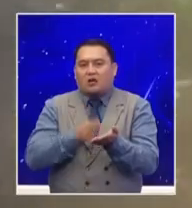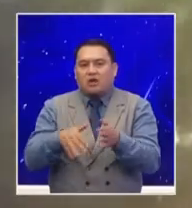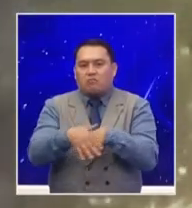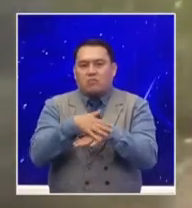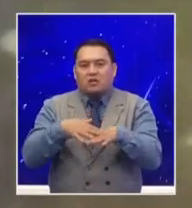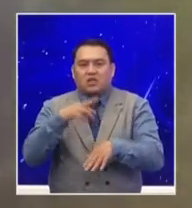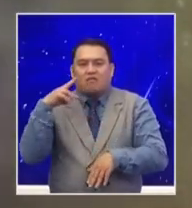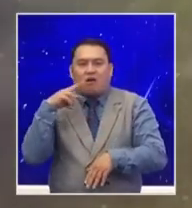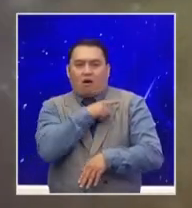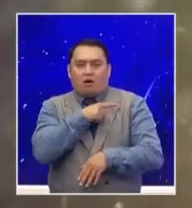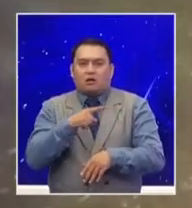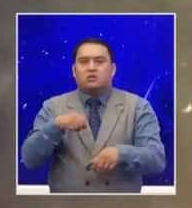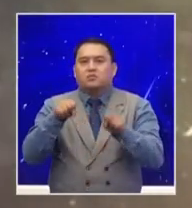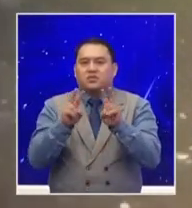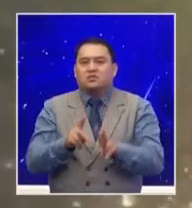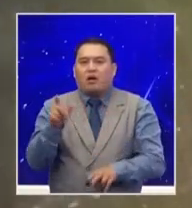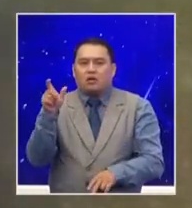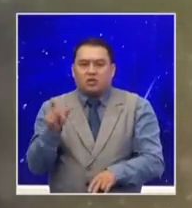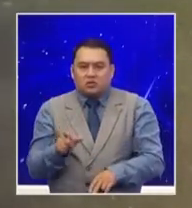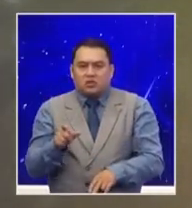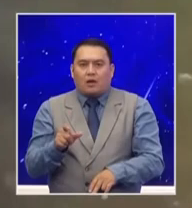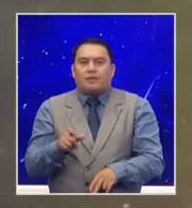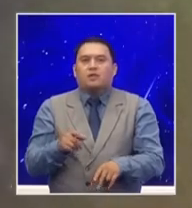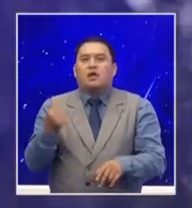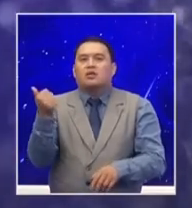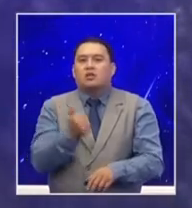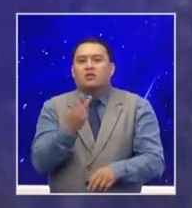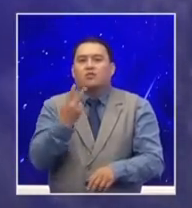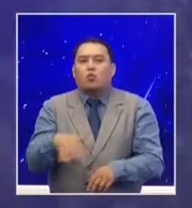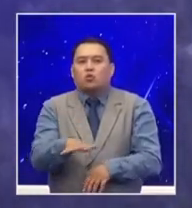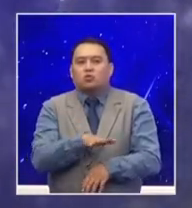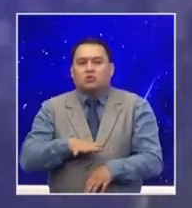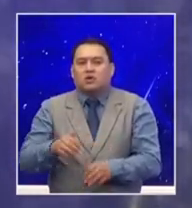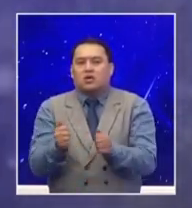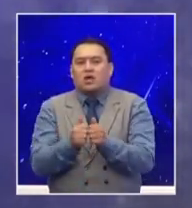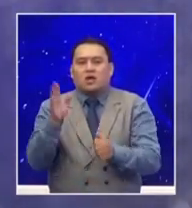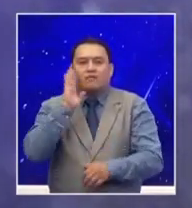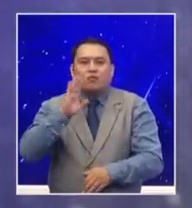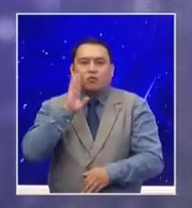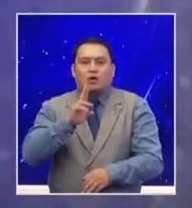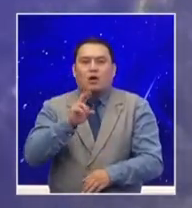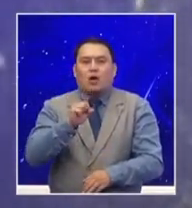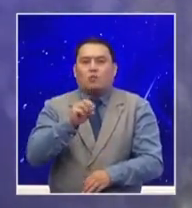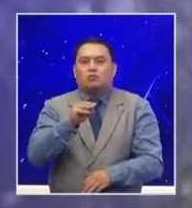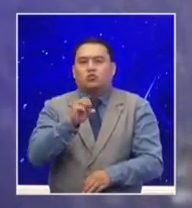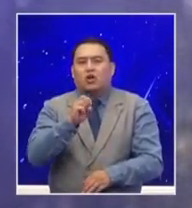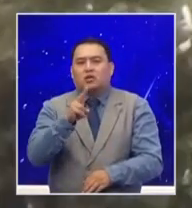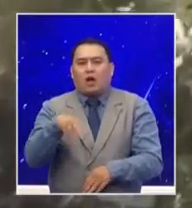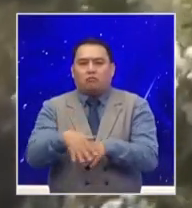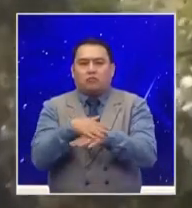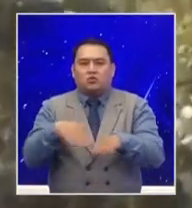массового отравления, отмечают специалисты. На этой неделе еще на двух участках прибрежных вод Камчатки произошла массовая